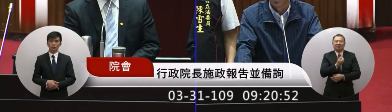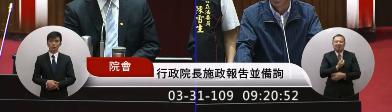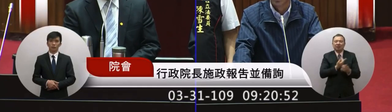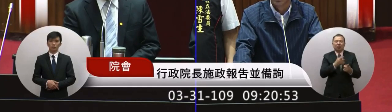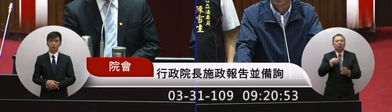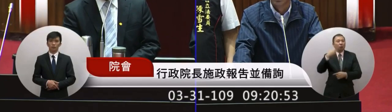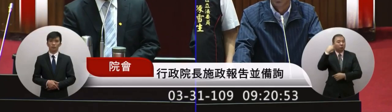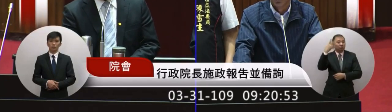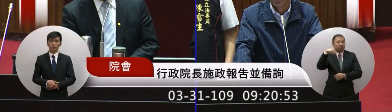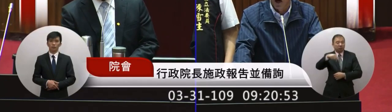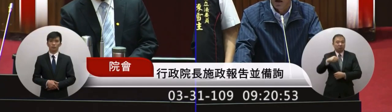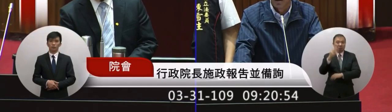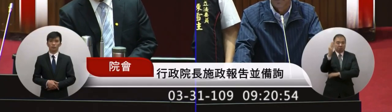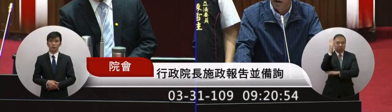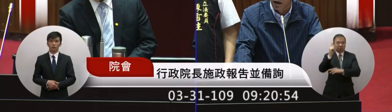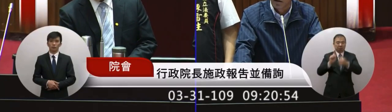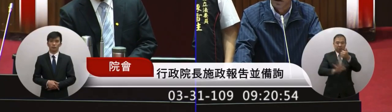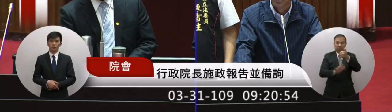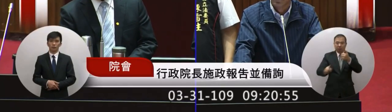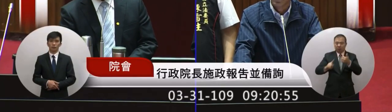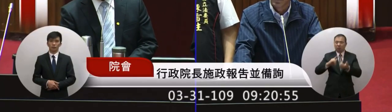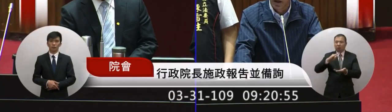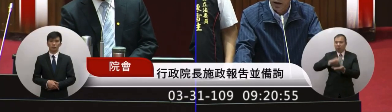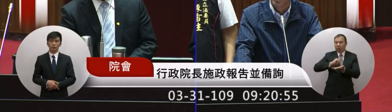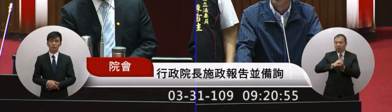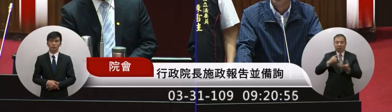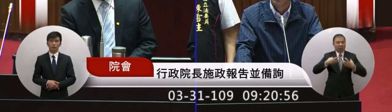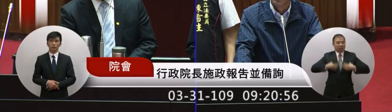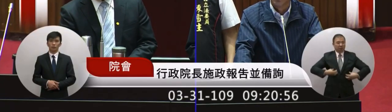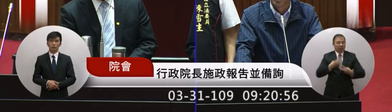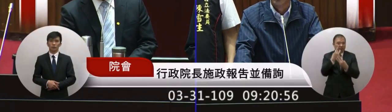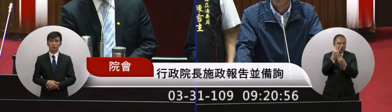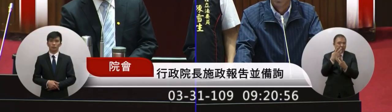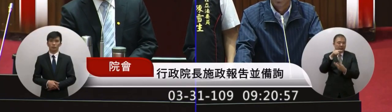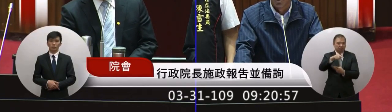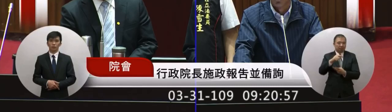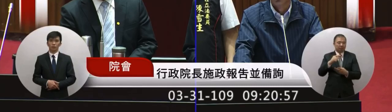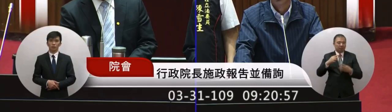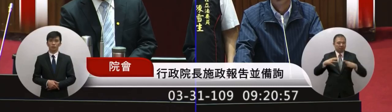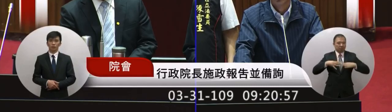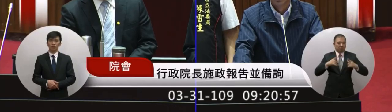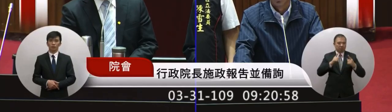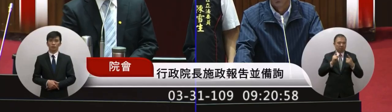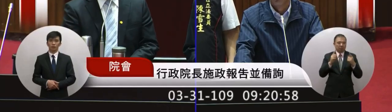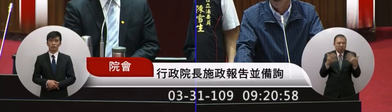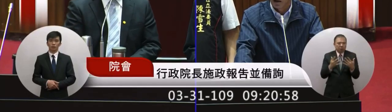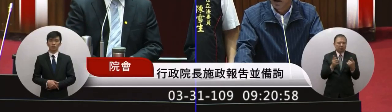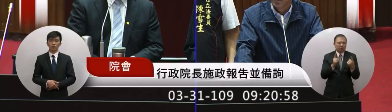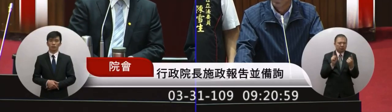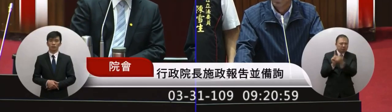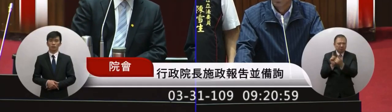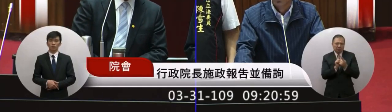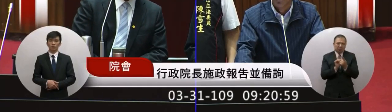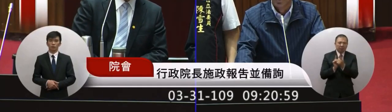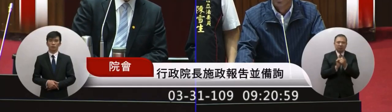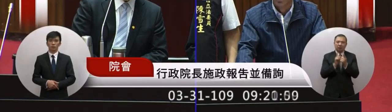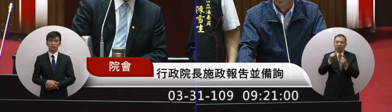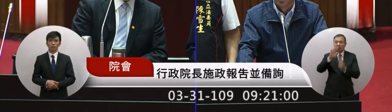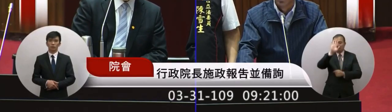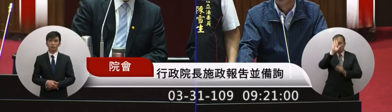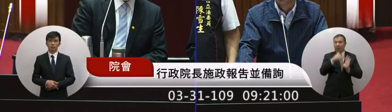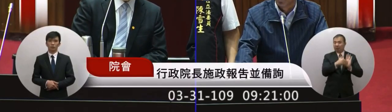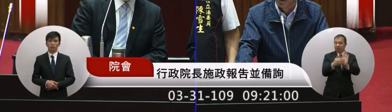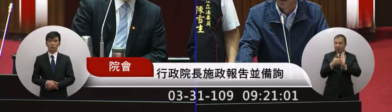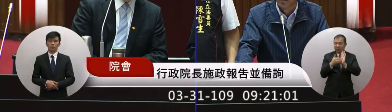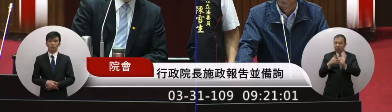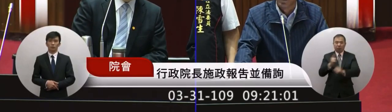就是在这一次武汉肺炎的因应上面，从防疫，我们